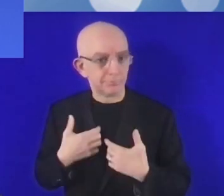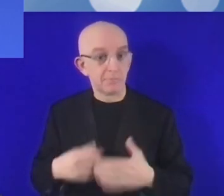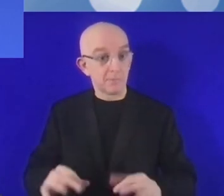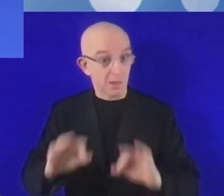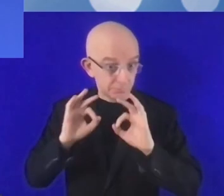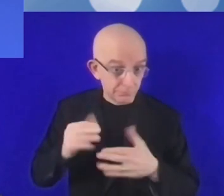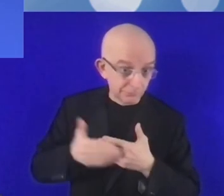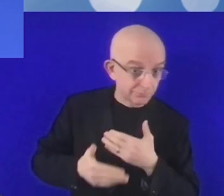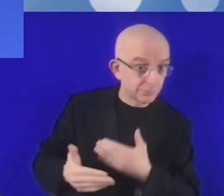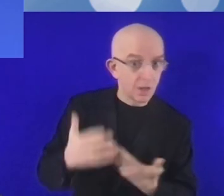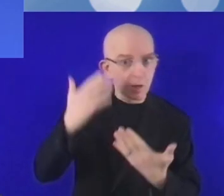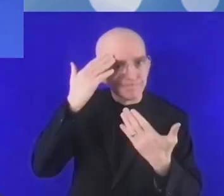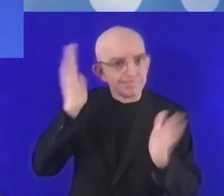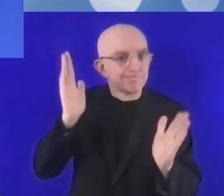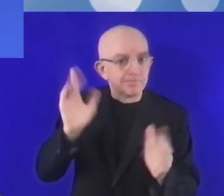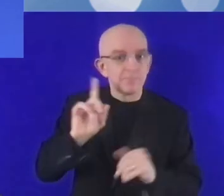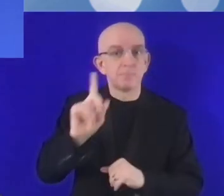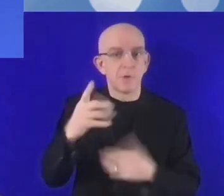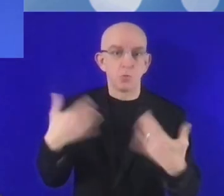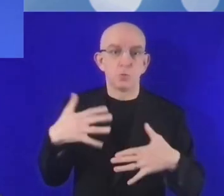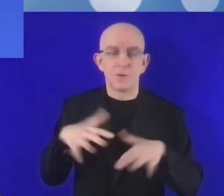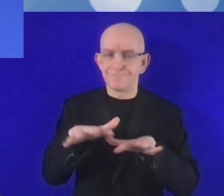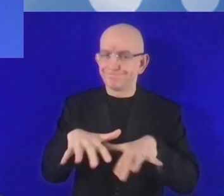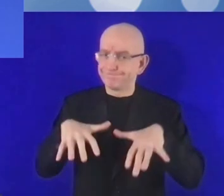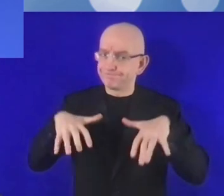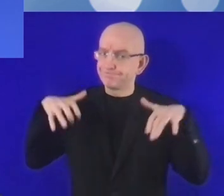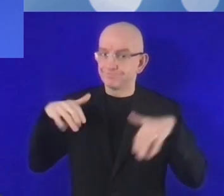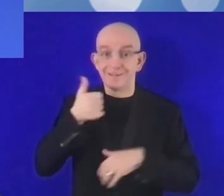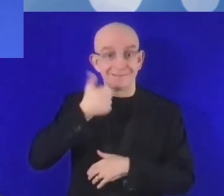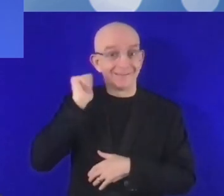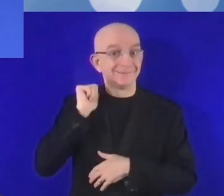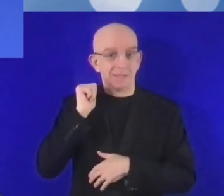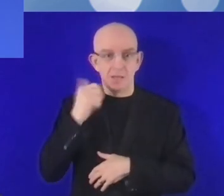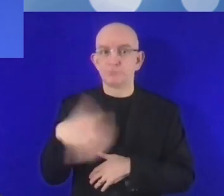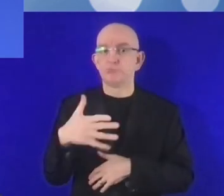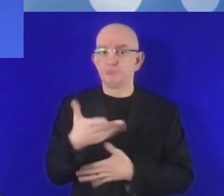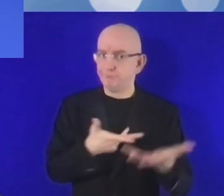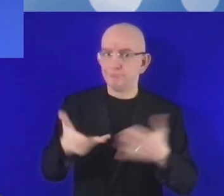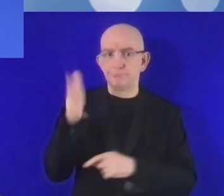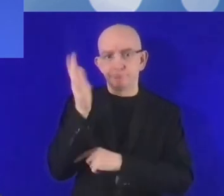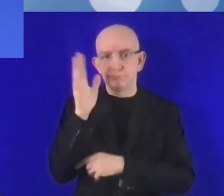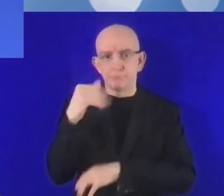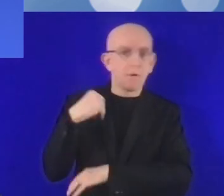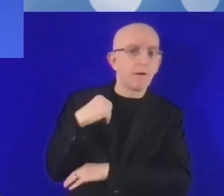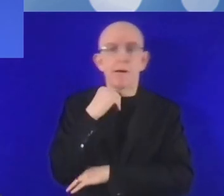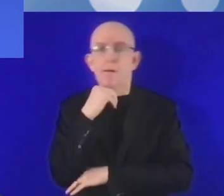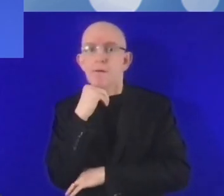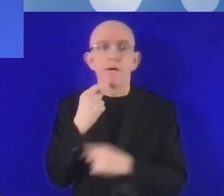后都产生。第一天就发生了这么多的事情，晚上我们总结了第一天的一